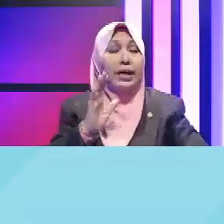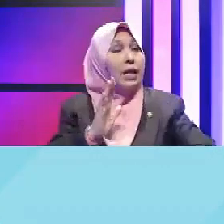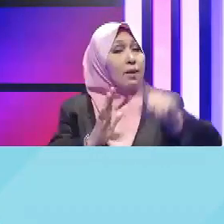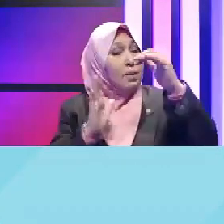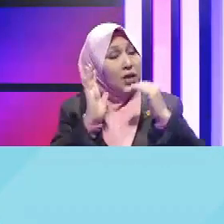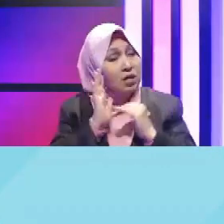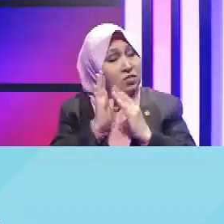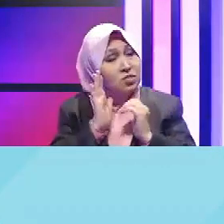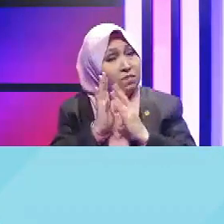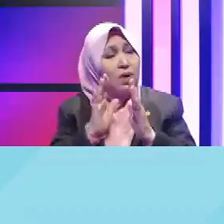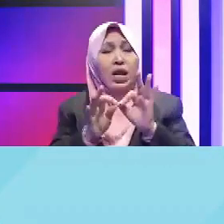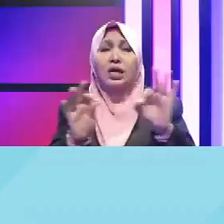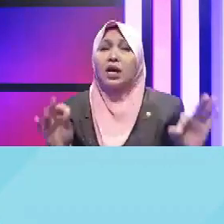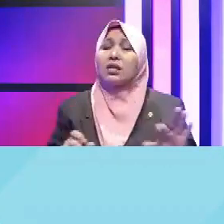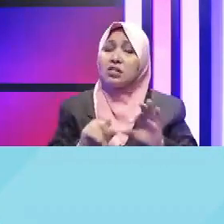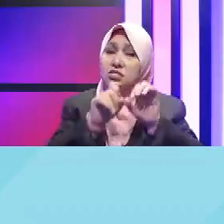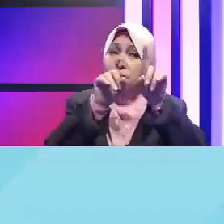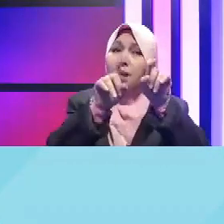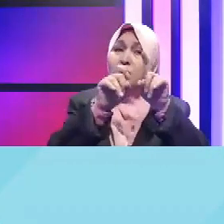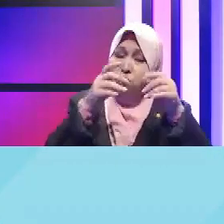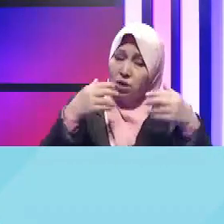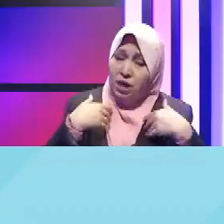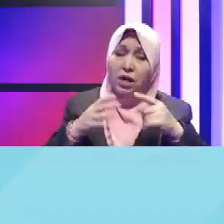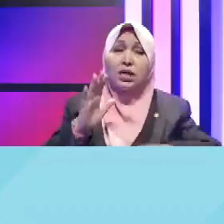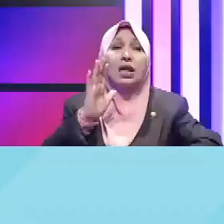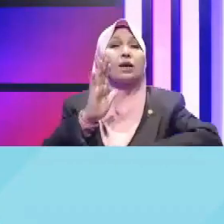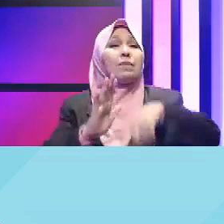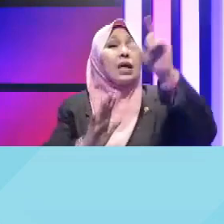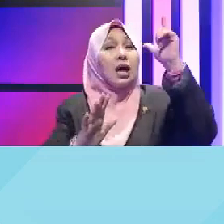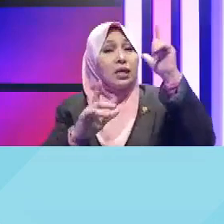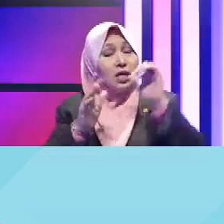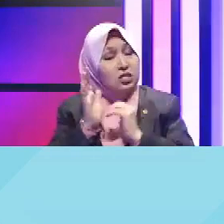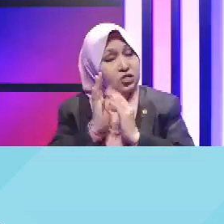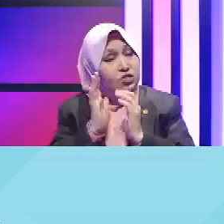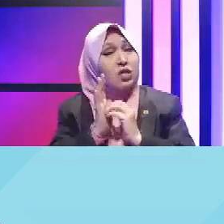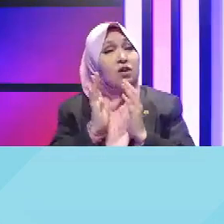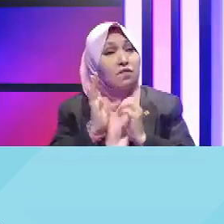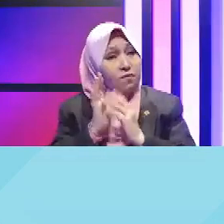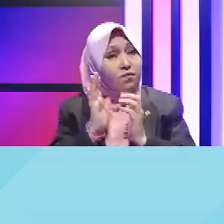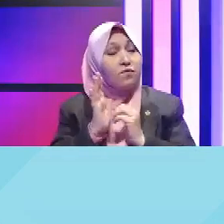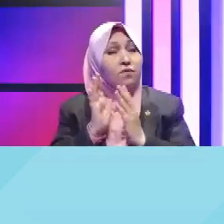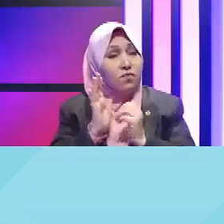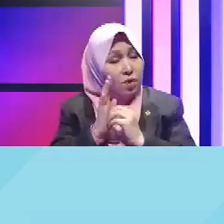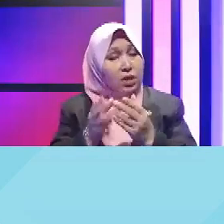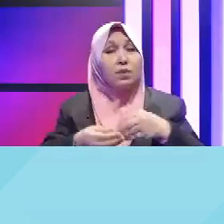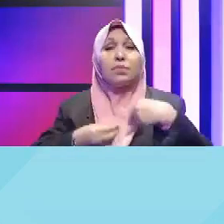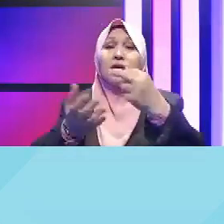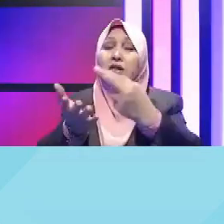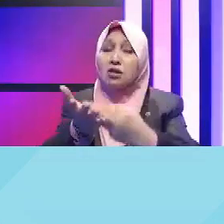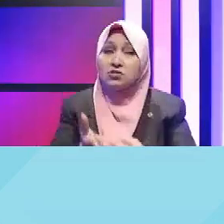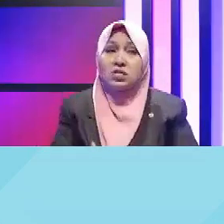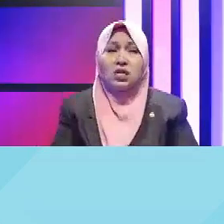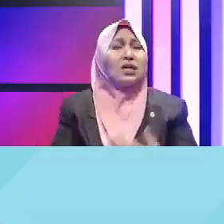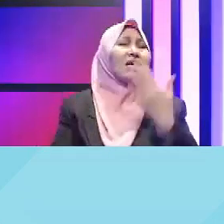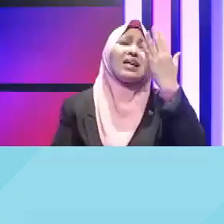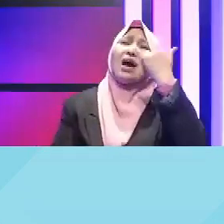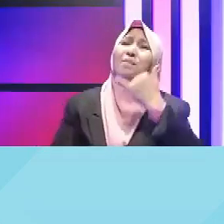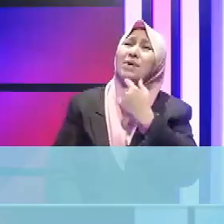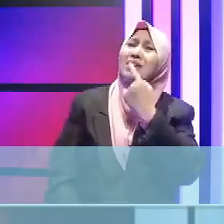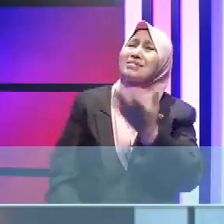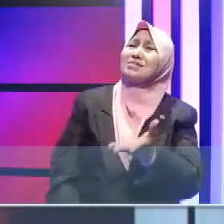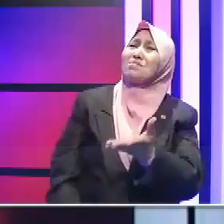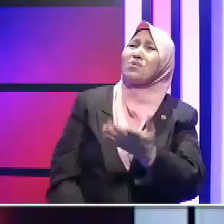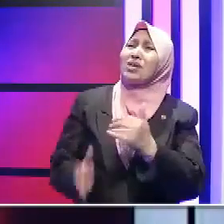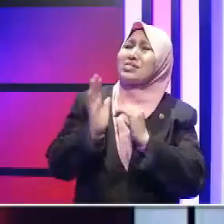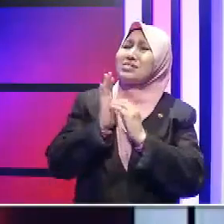istighfar ayat yang ke-11 juga ada menyebutkan tentang kelebihan-kelebihan istighfar bergerak diberikan rezeki dan sebagainya Kenapa disebutkan